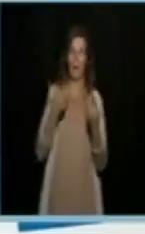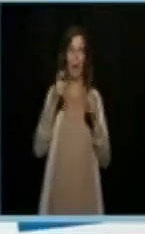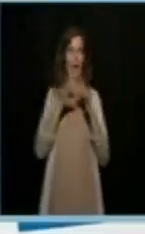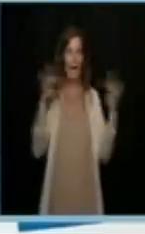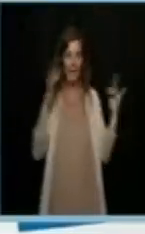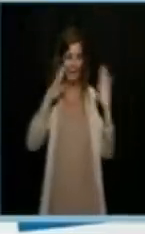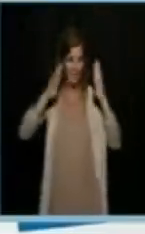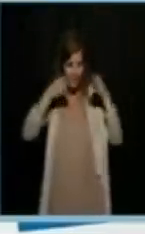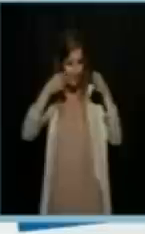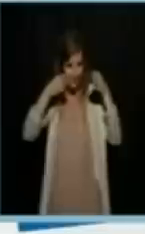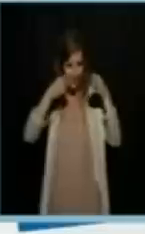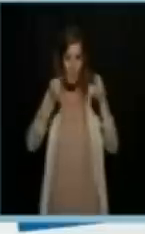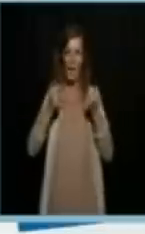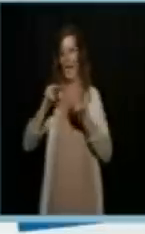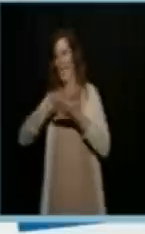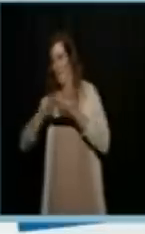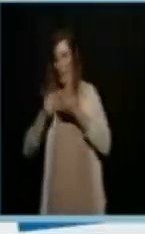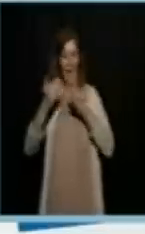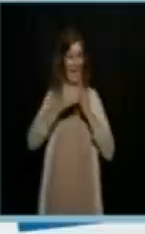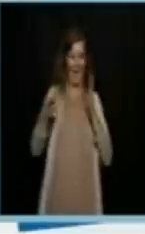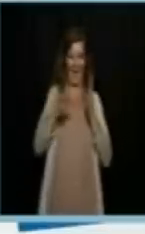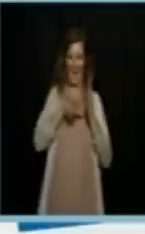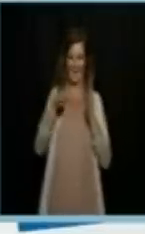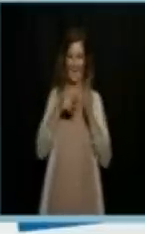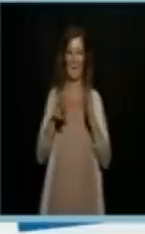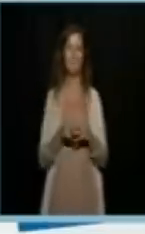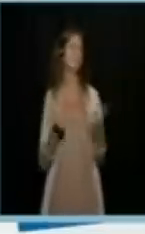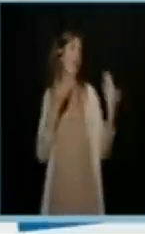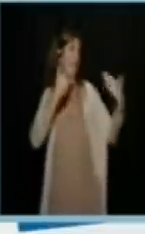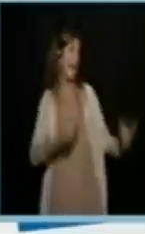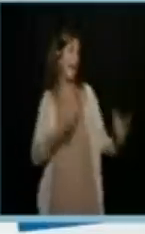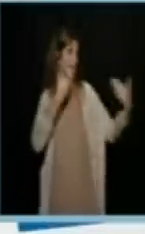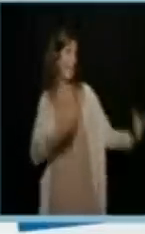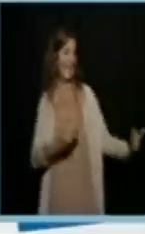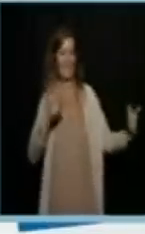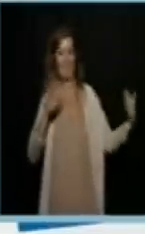internet. La usi sia a casa che a scuola. Va bene. Grazie, Federico. Grazie tante. Allora.